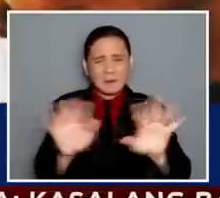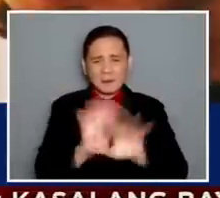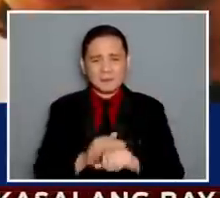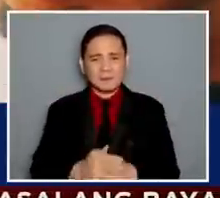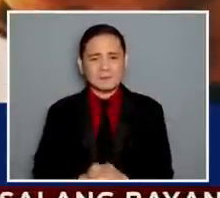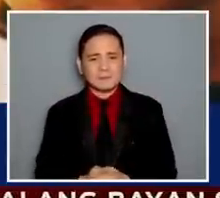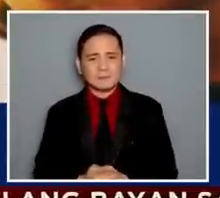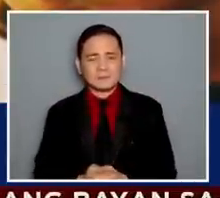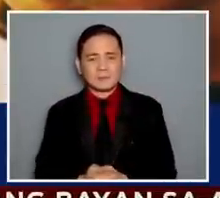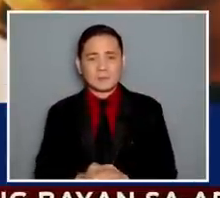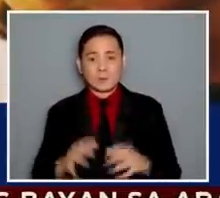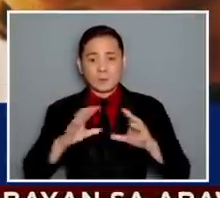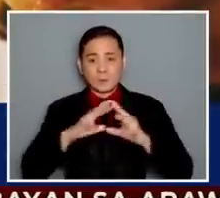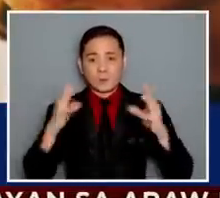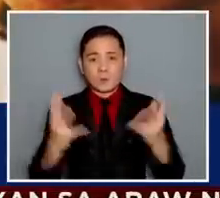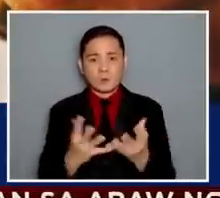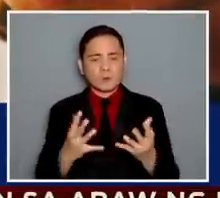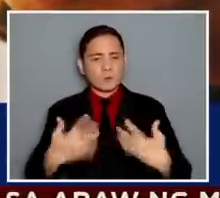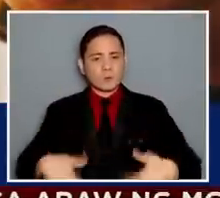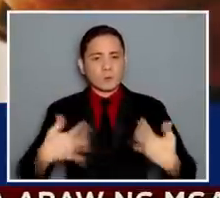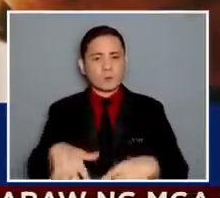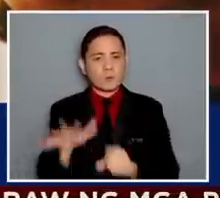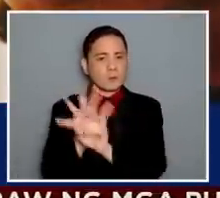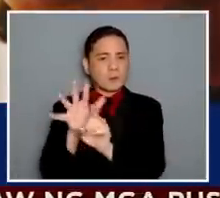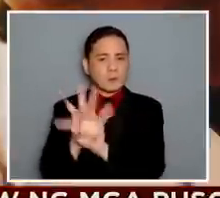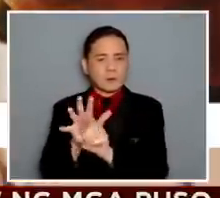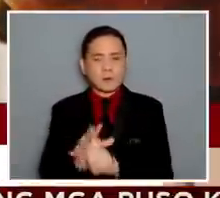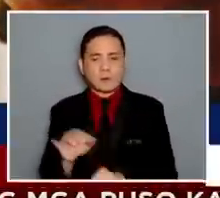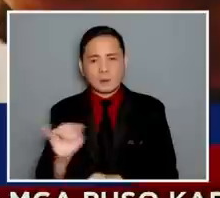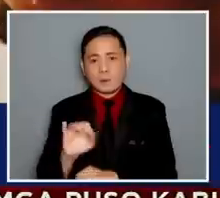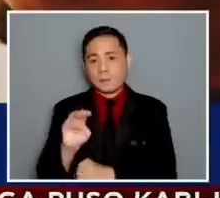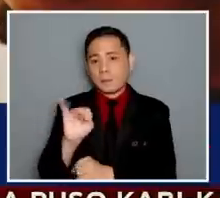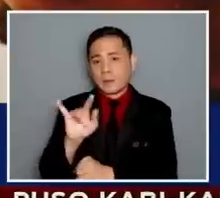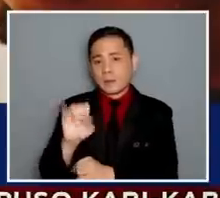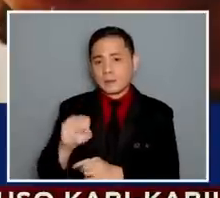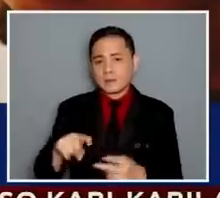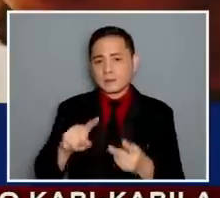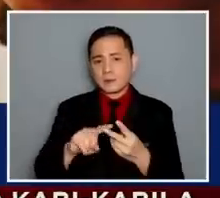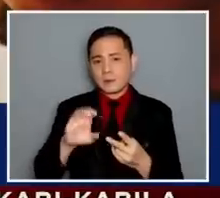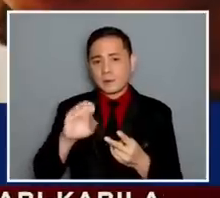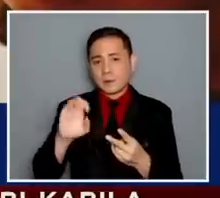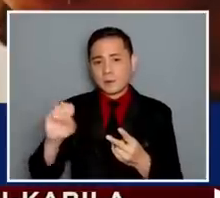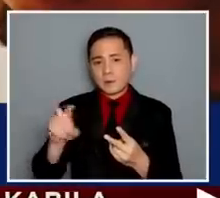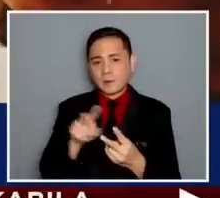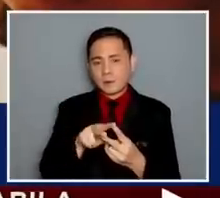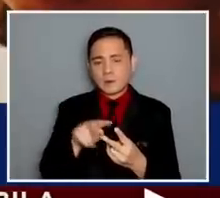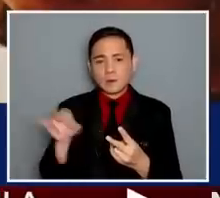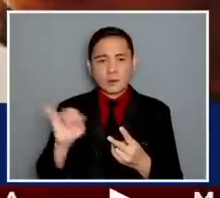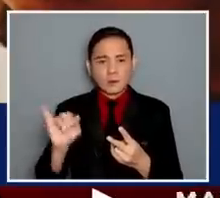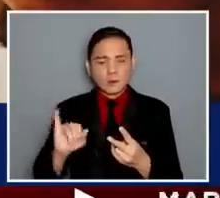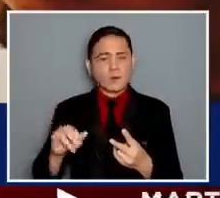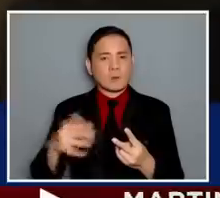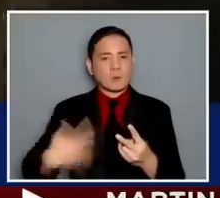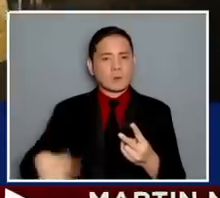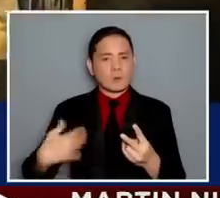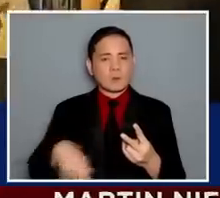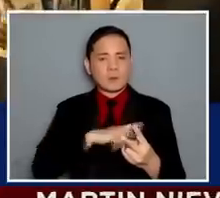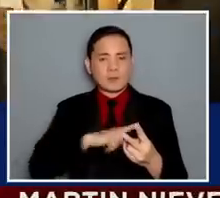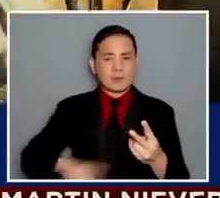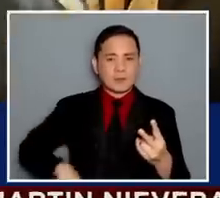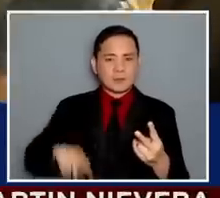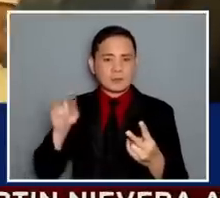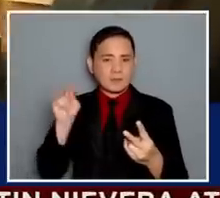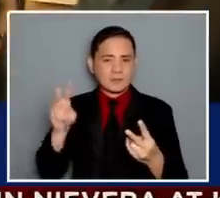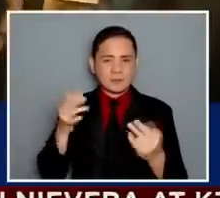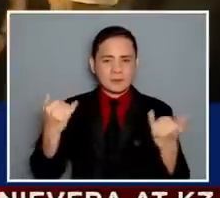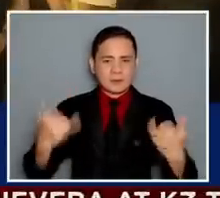Trending worldwide at sa Pilipinas sina Miles Ocampo at Coco Martin. Pati na ang Primetime King is back at iba pa. Sobrang